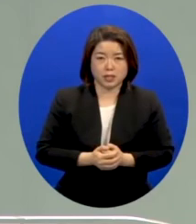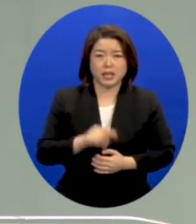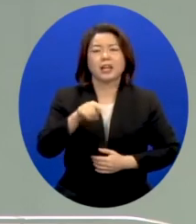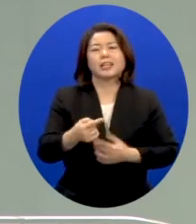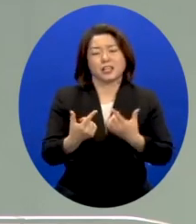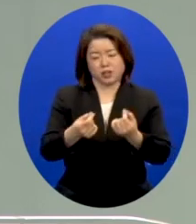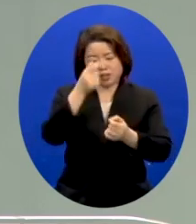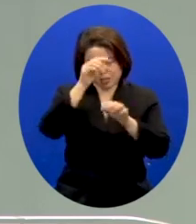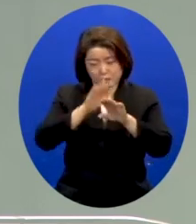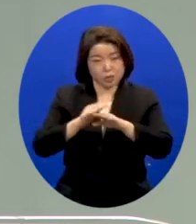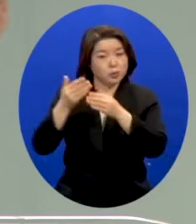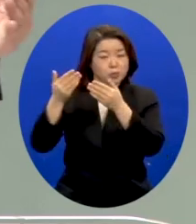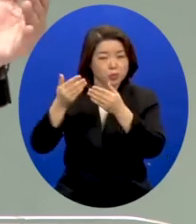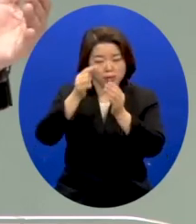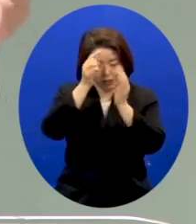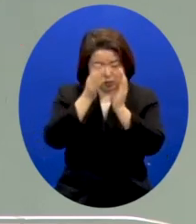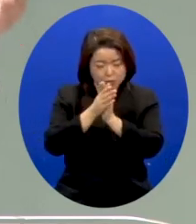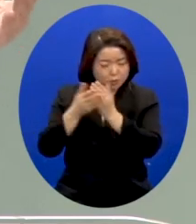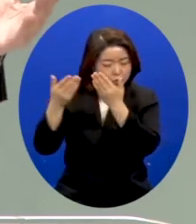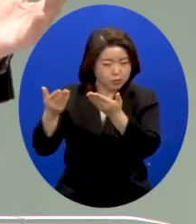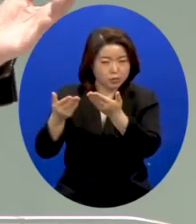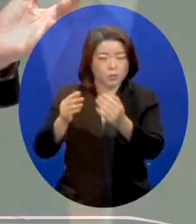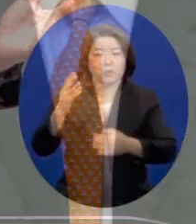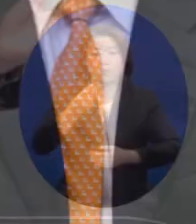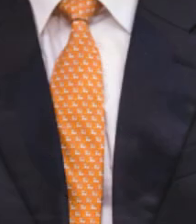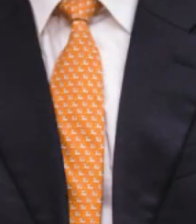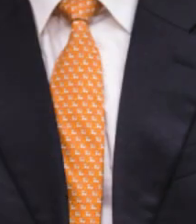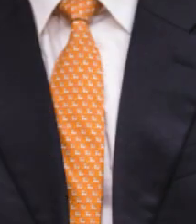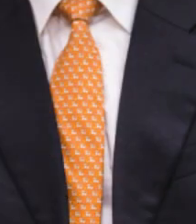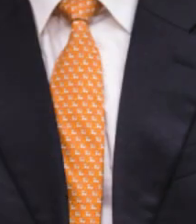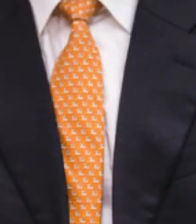기도하시고 성찰을 받으시겠습니까